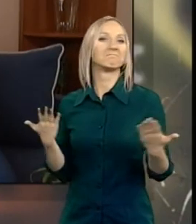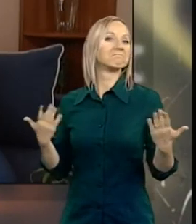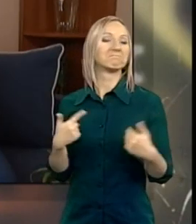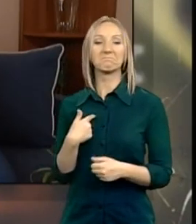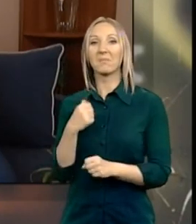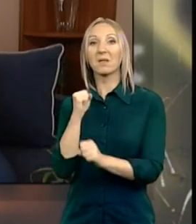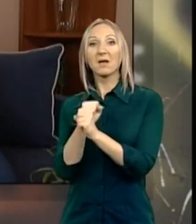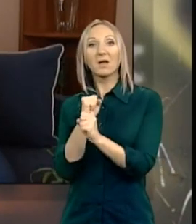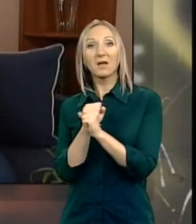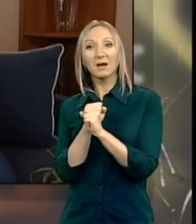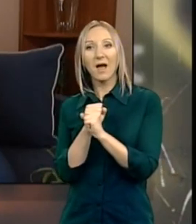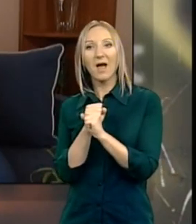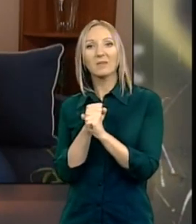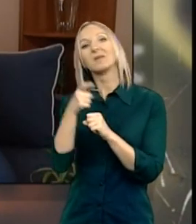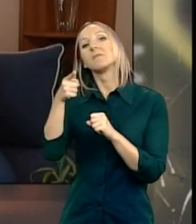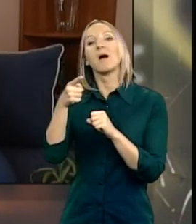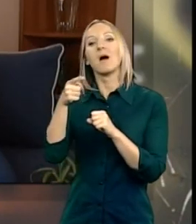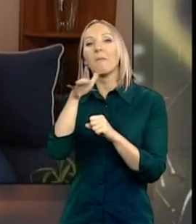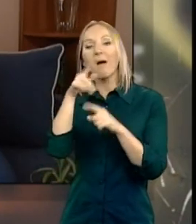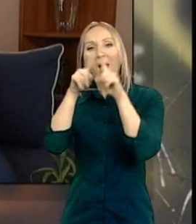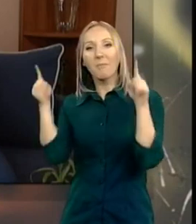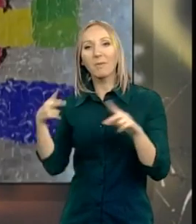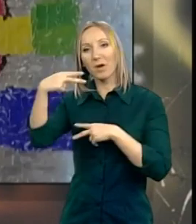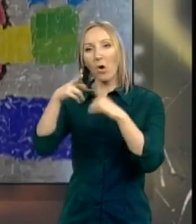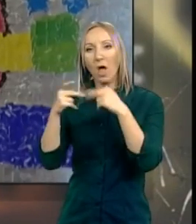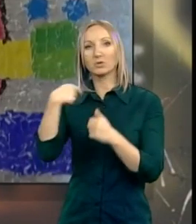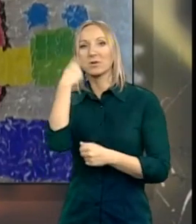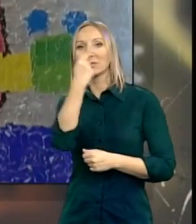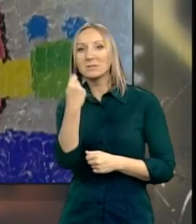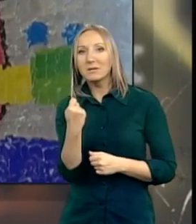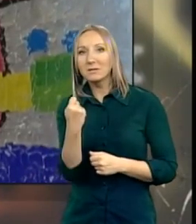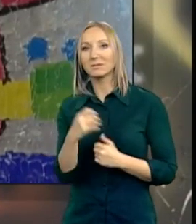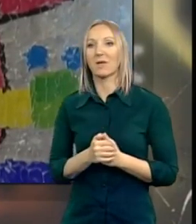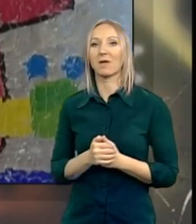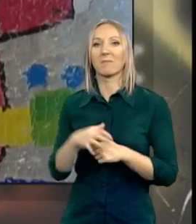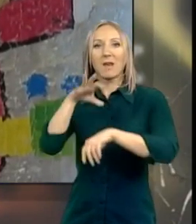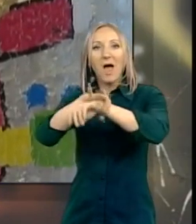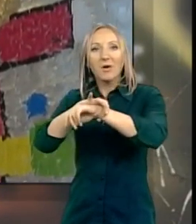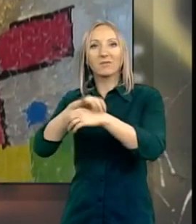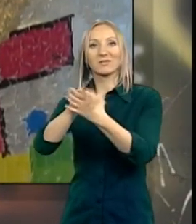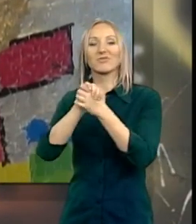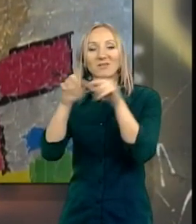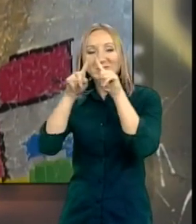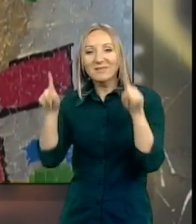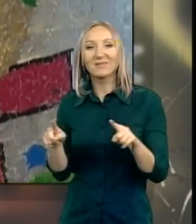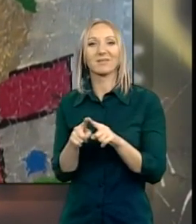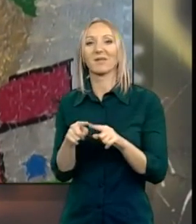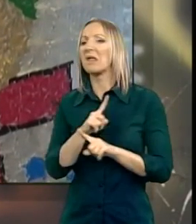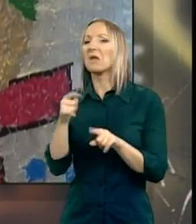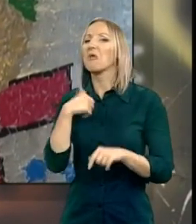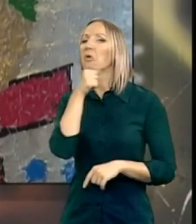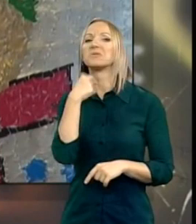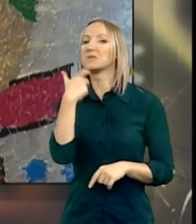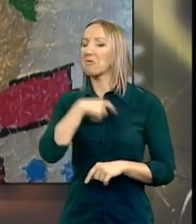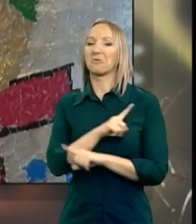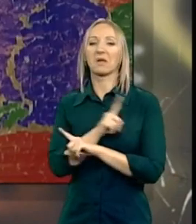radim nešto sa kolaž papirom, crtam, tako to. Radim narodnice, čestitke. Meni nikad nije dostavno, već